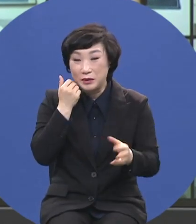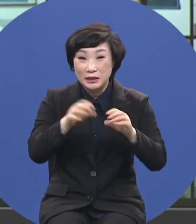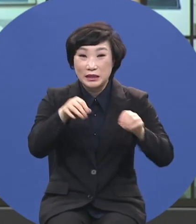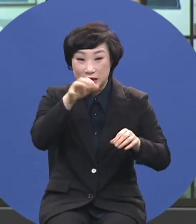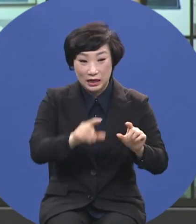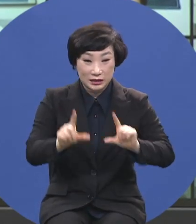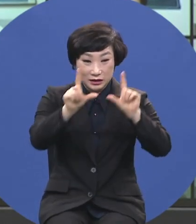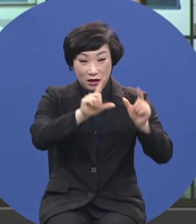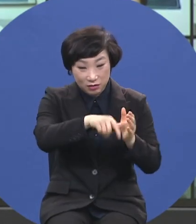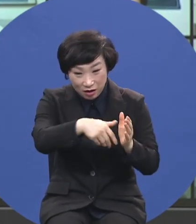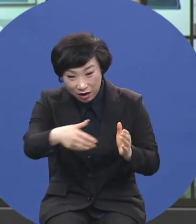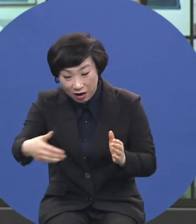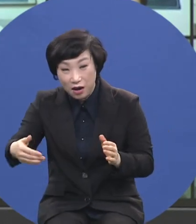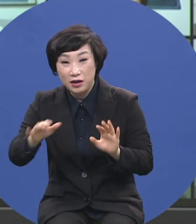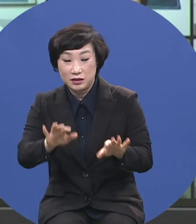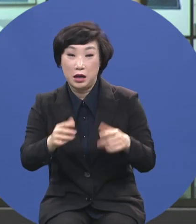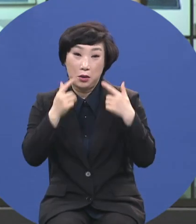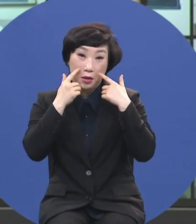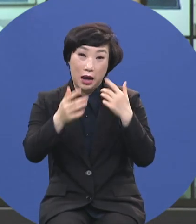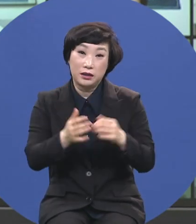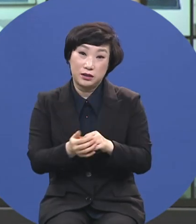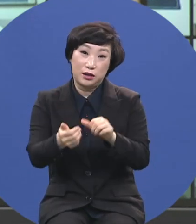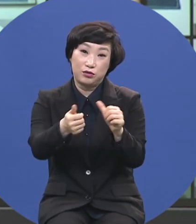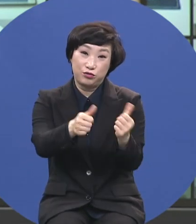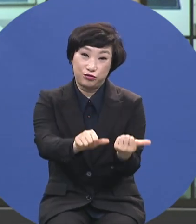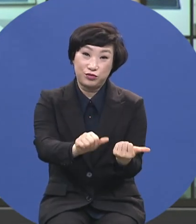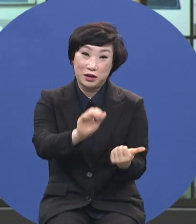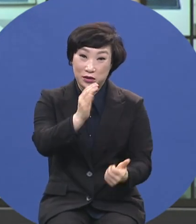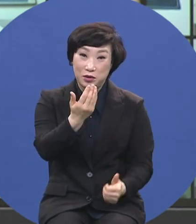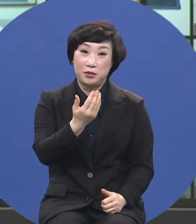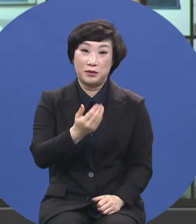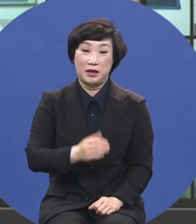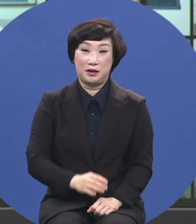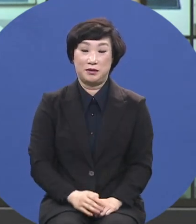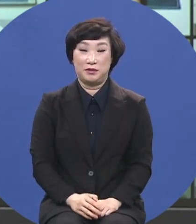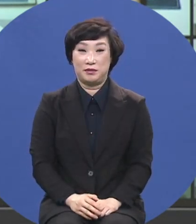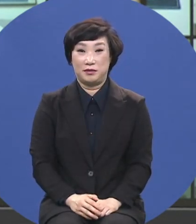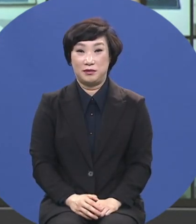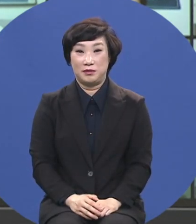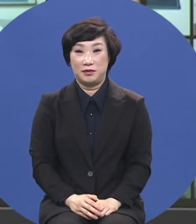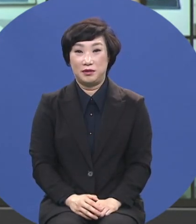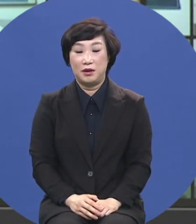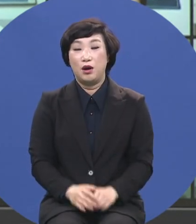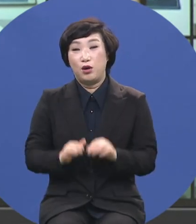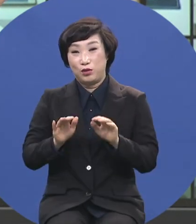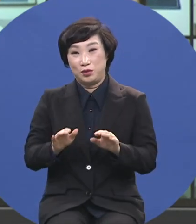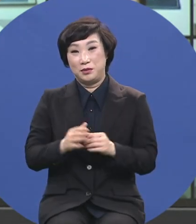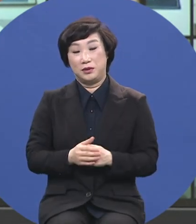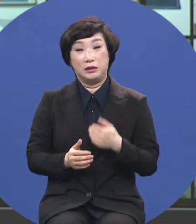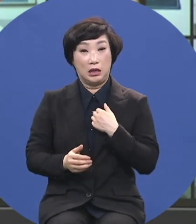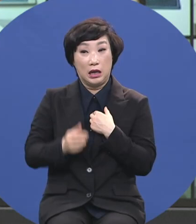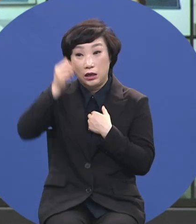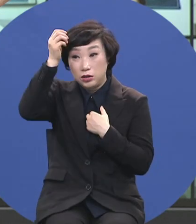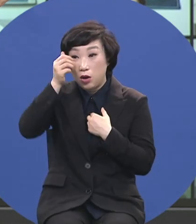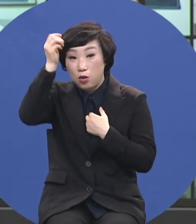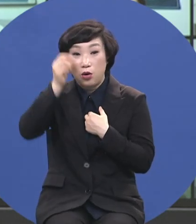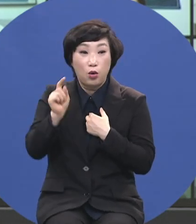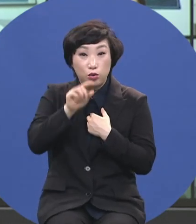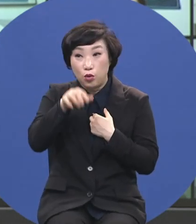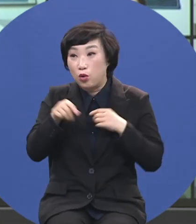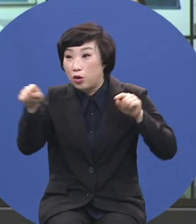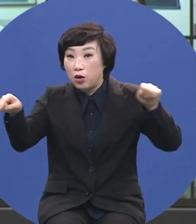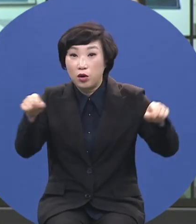땅에 살다가 확실하게 죽어갈 것입니다. 그러면 내 영혼은 어디에